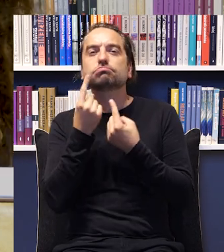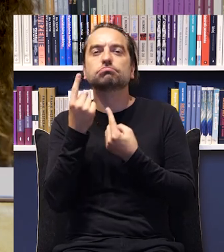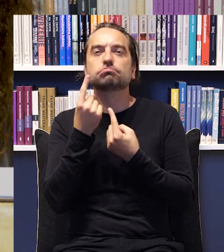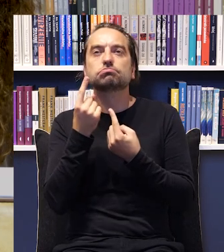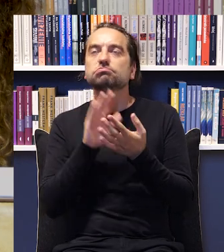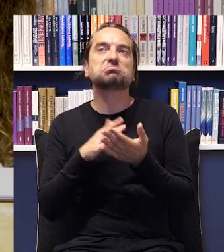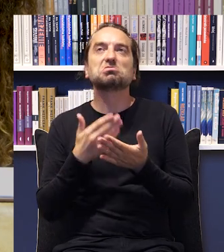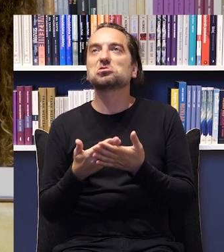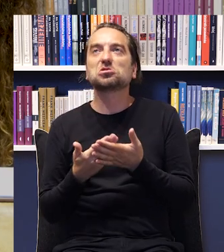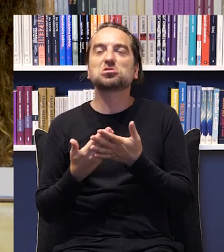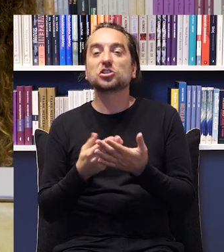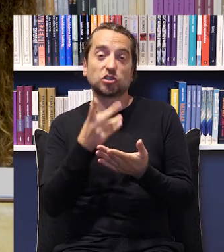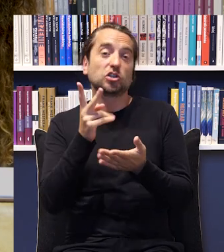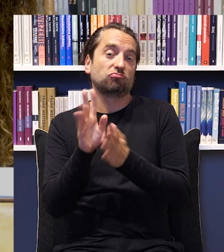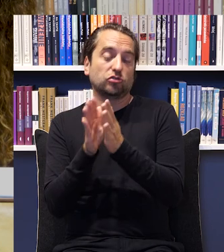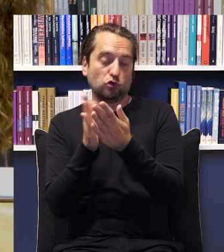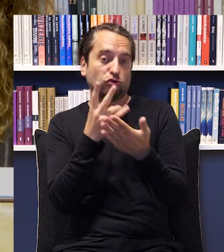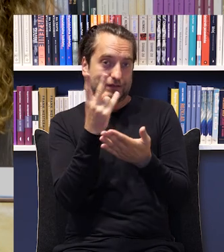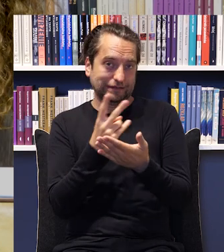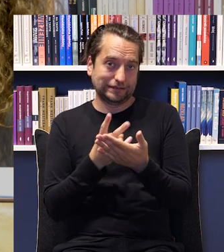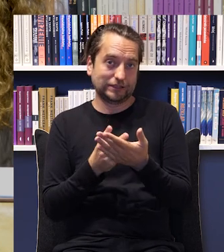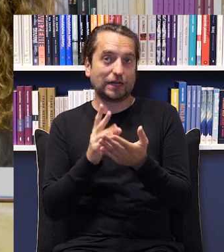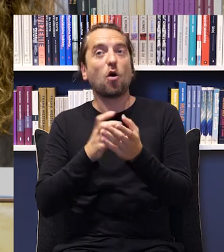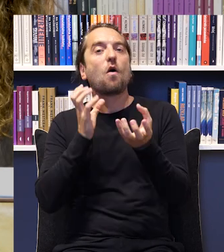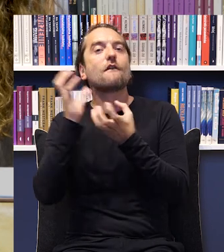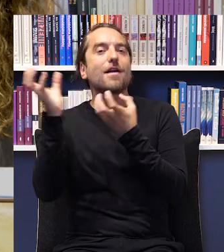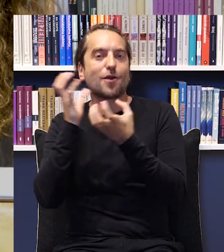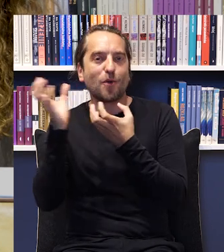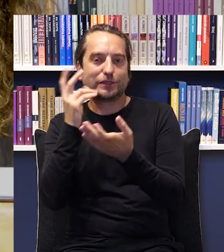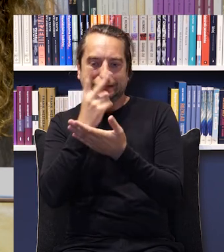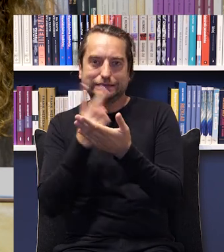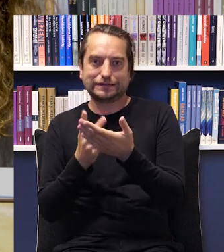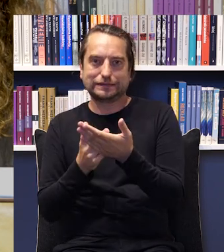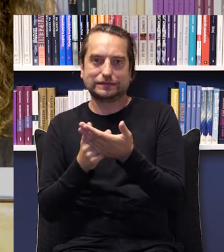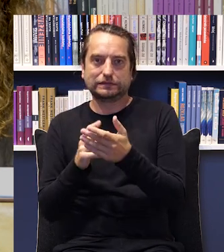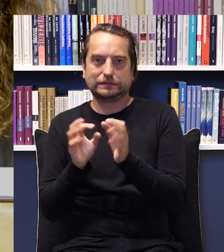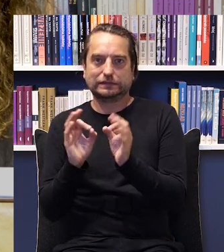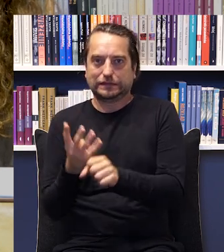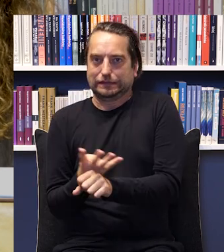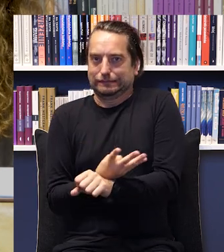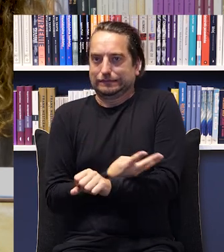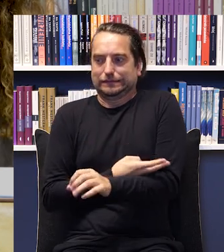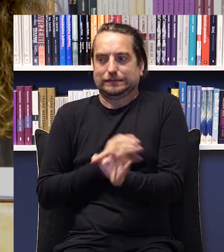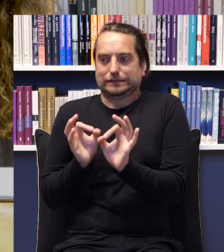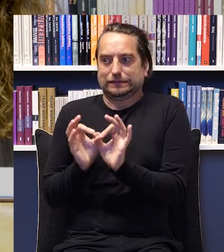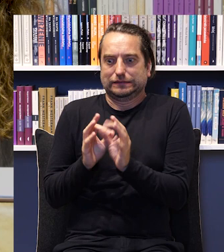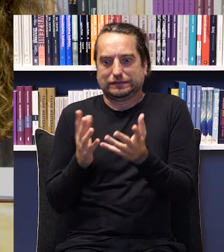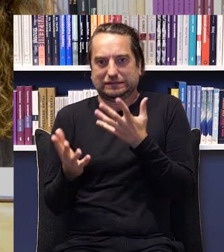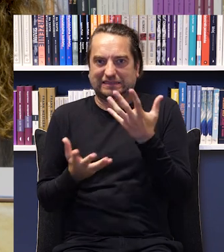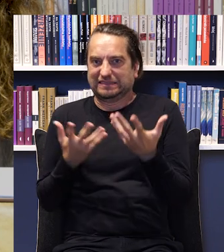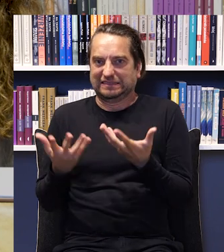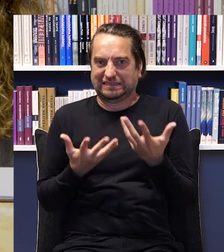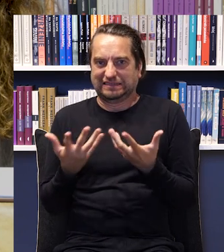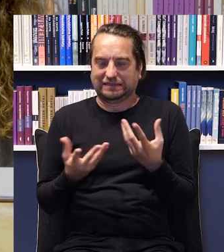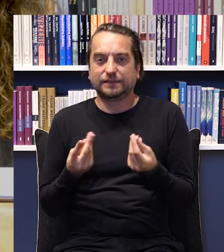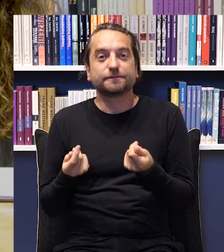no nie wiem, czasem czytasz różne wiadomości, które cię naprawdę gdzieś tam po prostu emocjonalnie dobijają